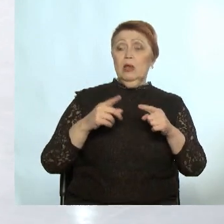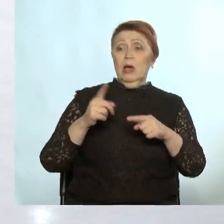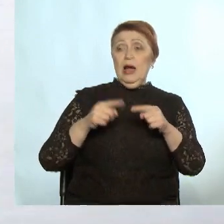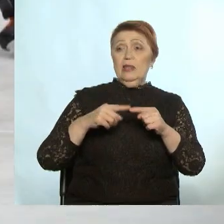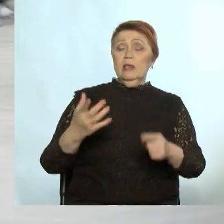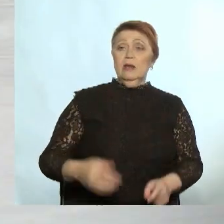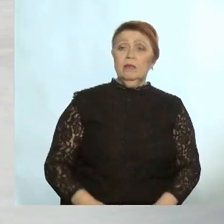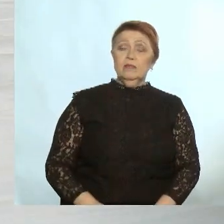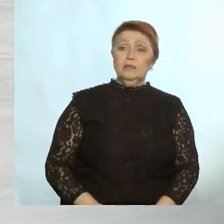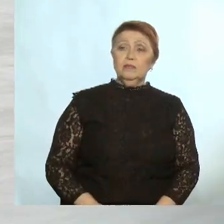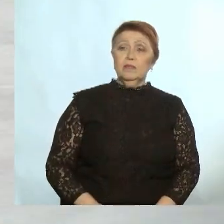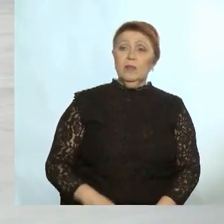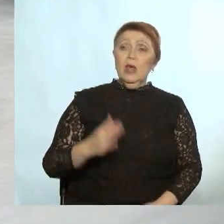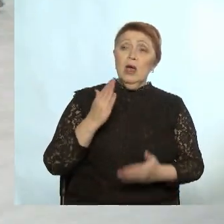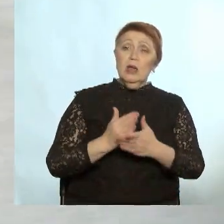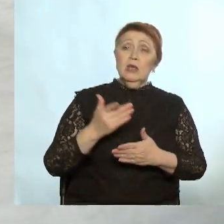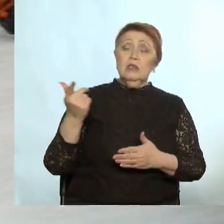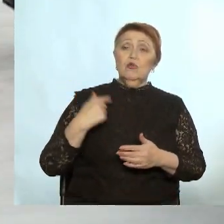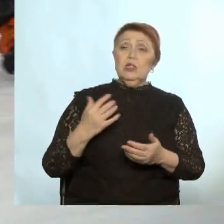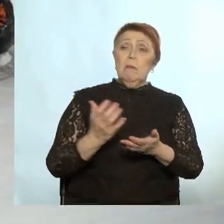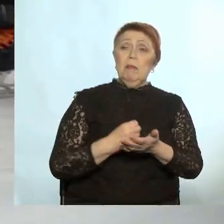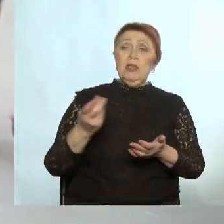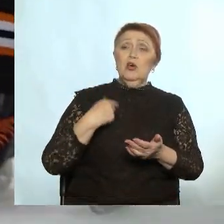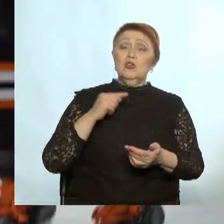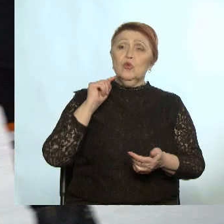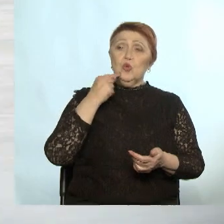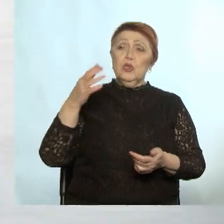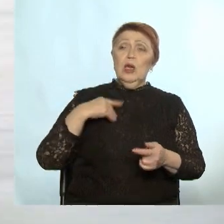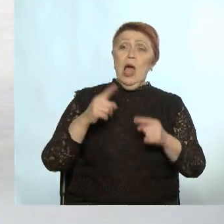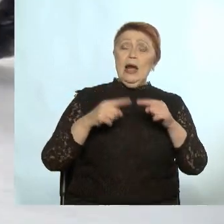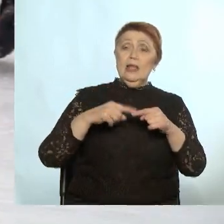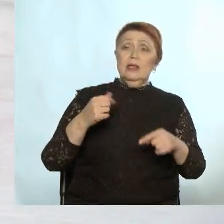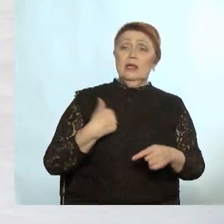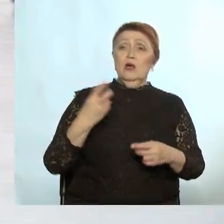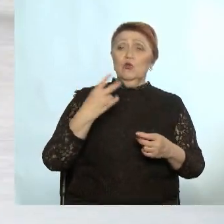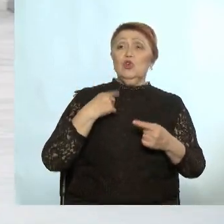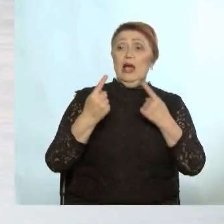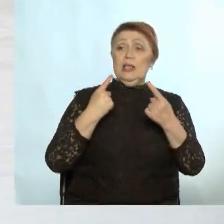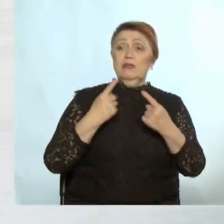с оговоркой, что, конечно, попадаются очень тяжелые родители, очень сложные, но разговаривать нужно обязательно.